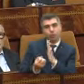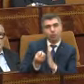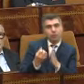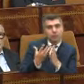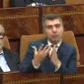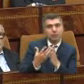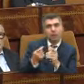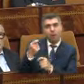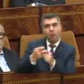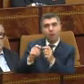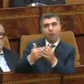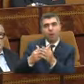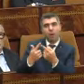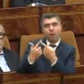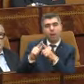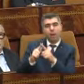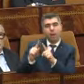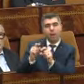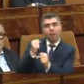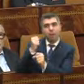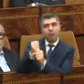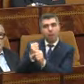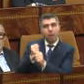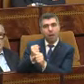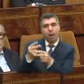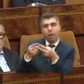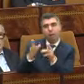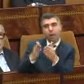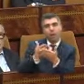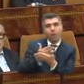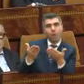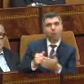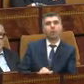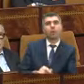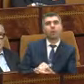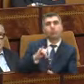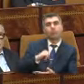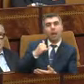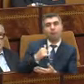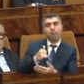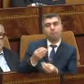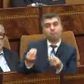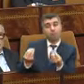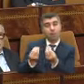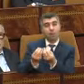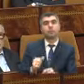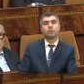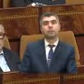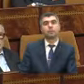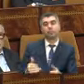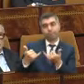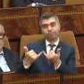بغية خلق المزيد من فرص الشغل وفتح آفاق واعدة للشباب. لذا